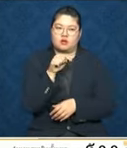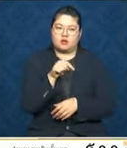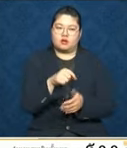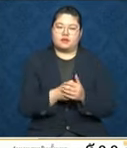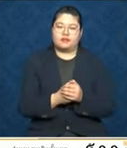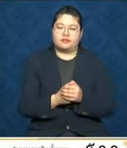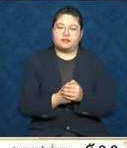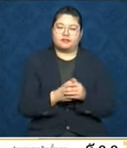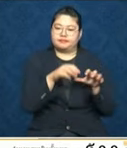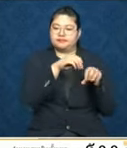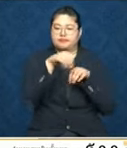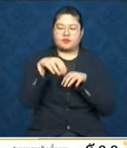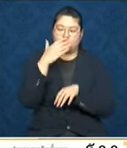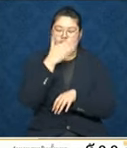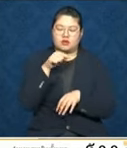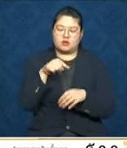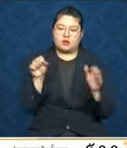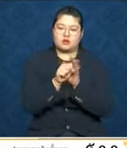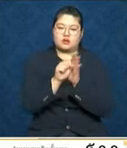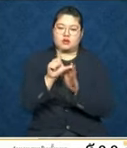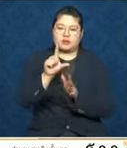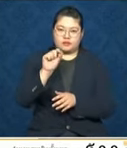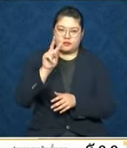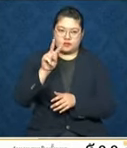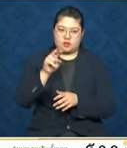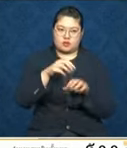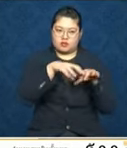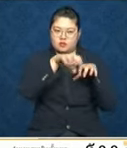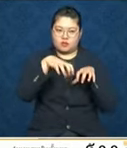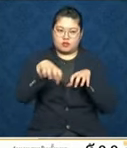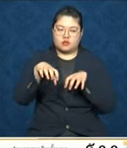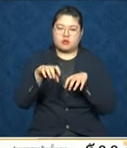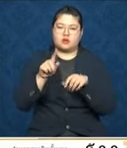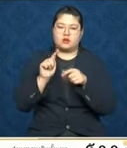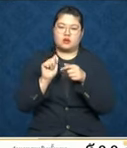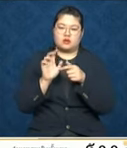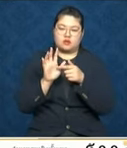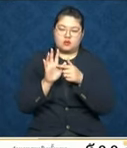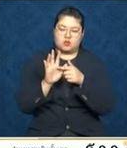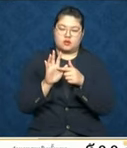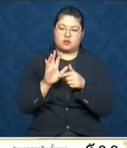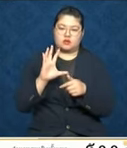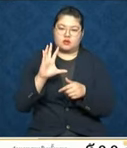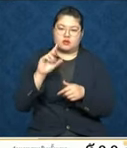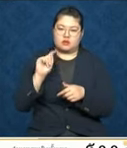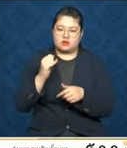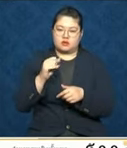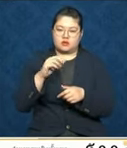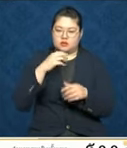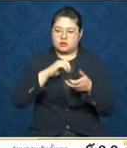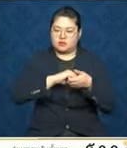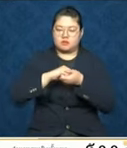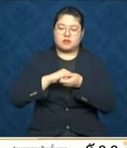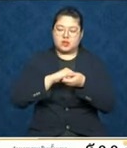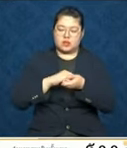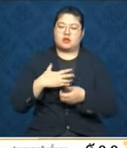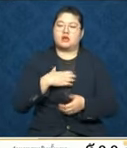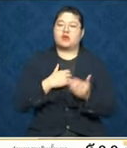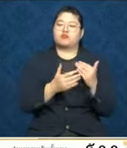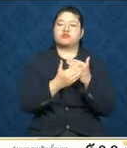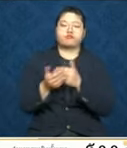ครับซึ่งครั้งนี้เป็นครั้งที่22ณแปลงเบญจมาศตำบลไทยสามัคคีอำเภอวังน้ำเขียวครับขอเชิญชวนทุกท่านครับม